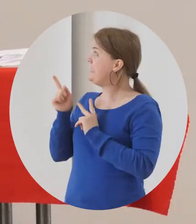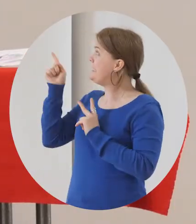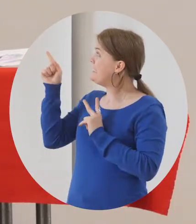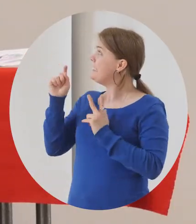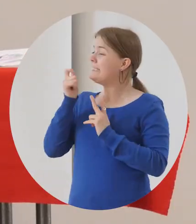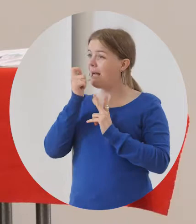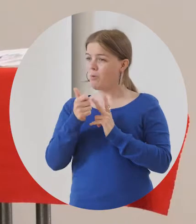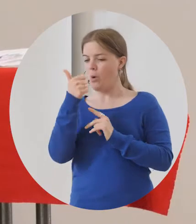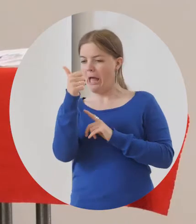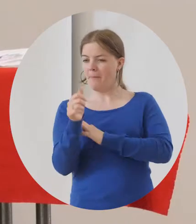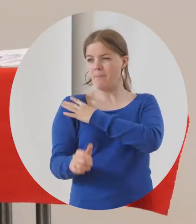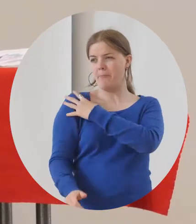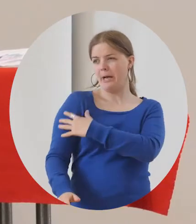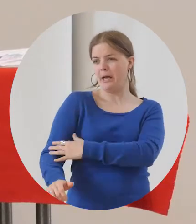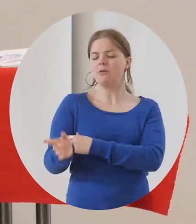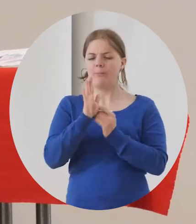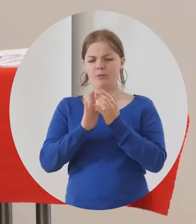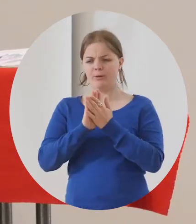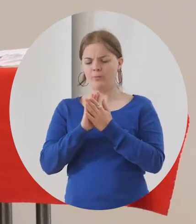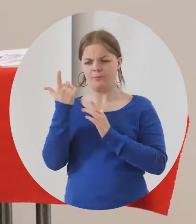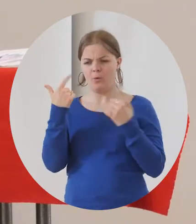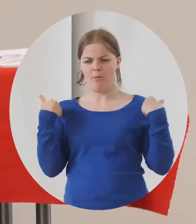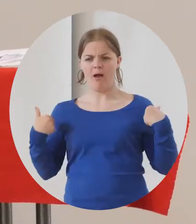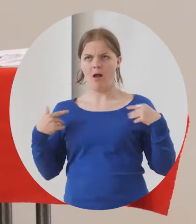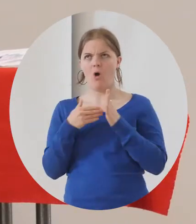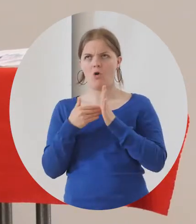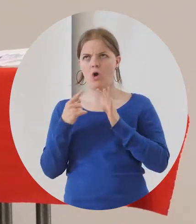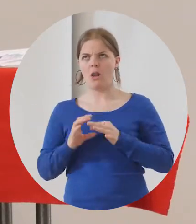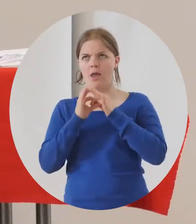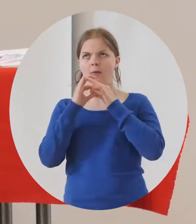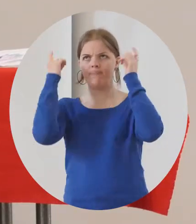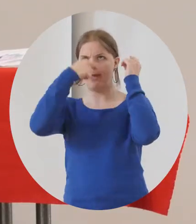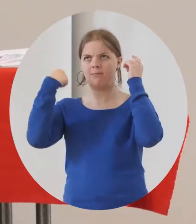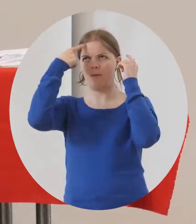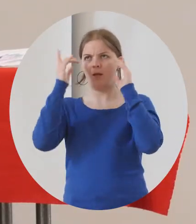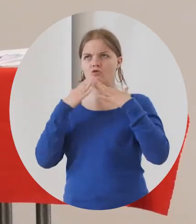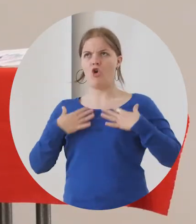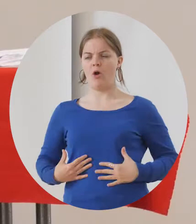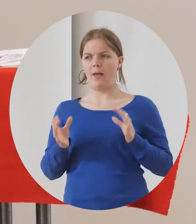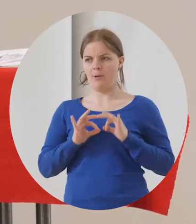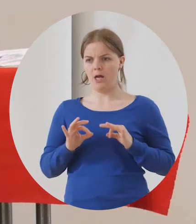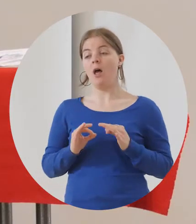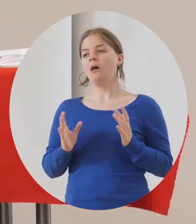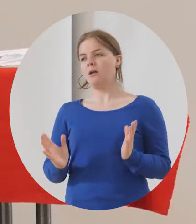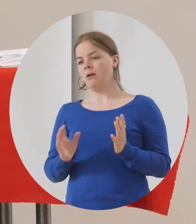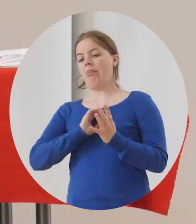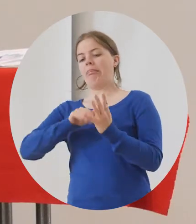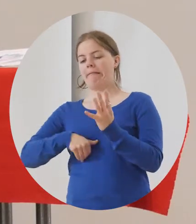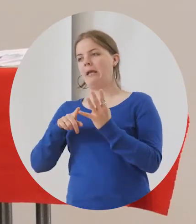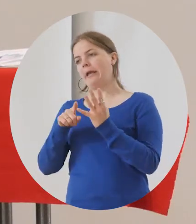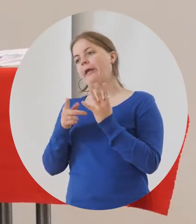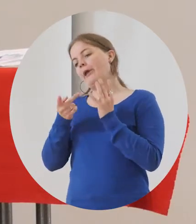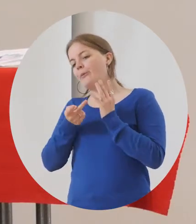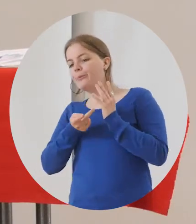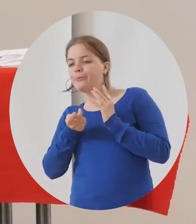un bras... non, les 2 bras sont toujours sur la tête, mais il n'a pas de corps. Et enfin, le dernier, il est un petit peu